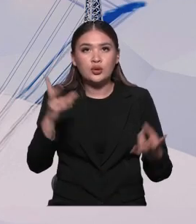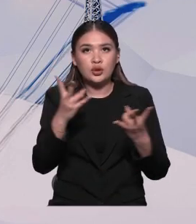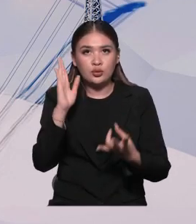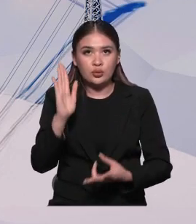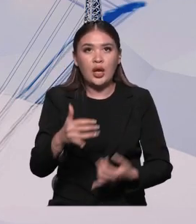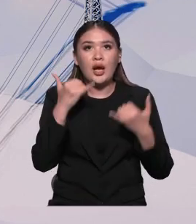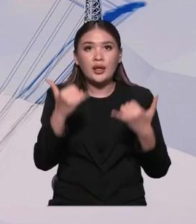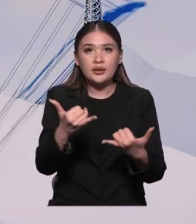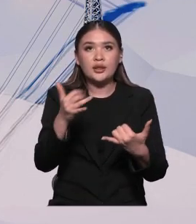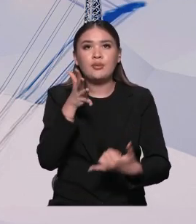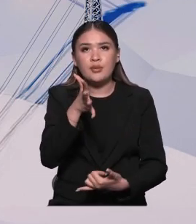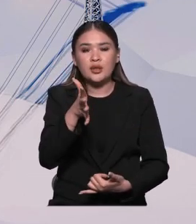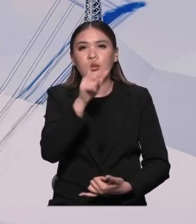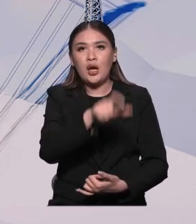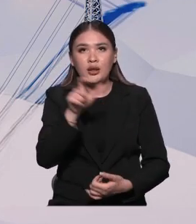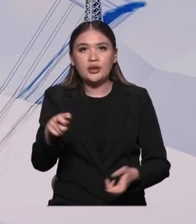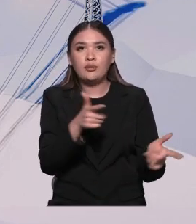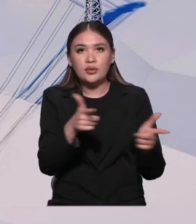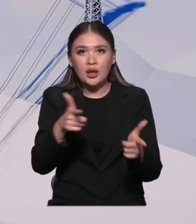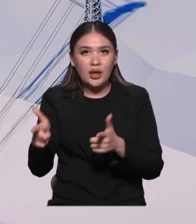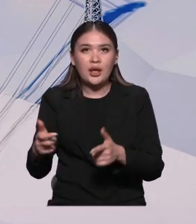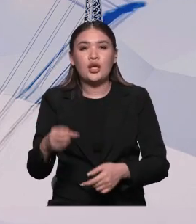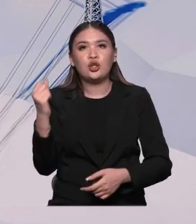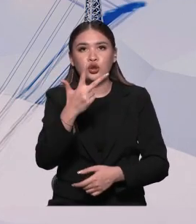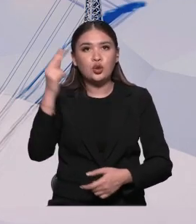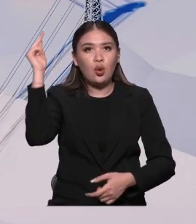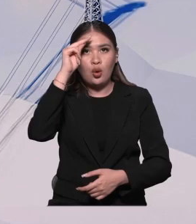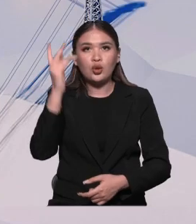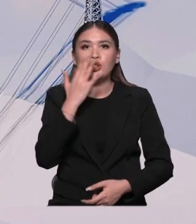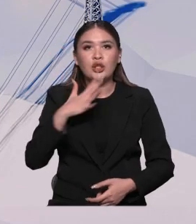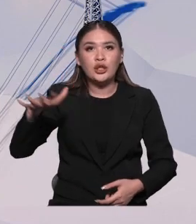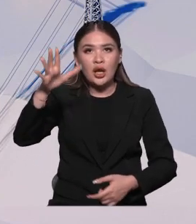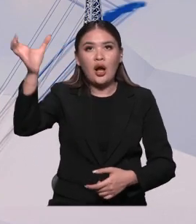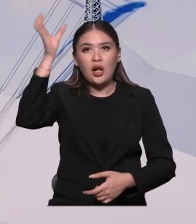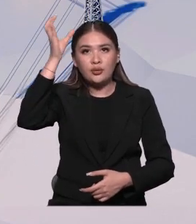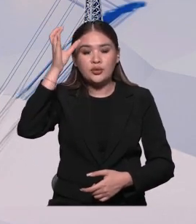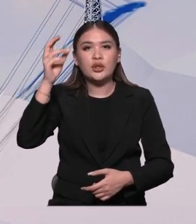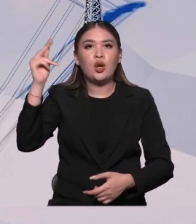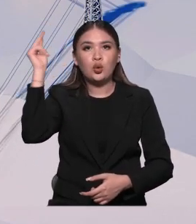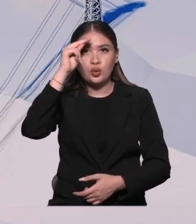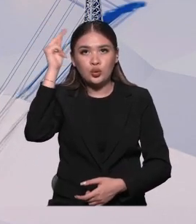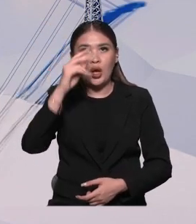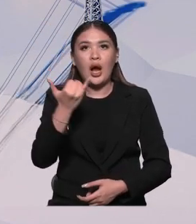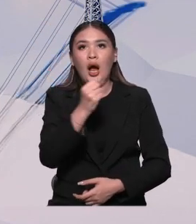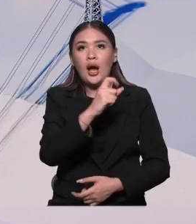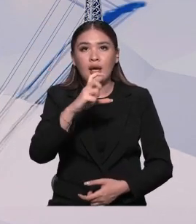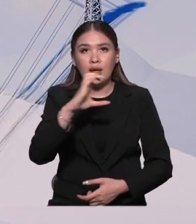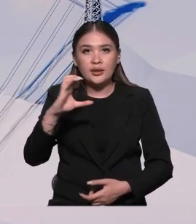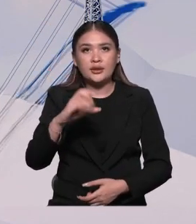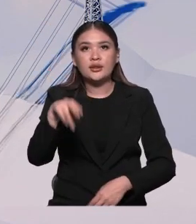салада 5000 маман даярланған. Олар елдегі 3 оқу орталығында шетелдік ғалымдардан білім алып жатыр. Айта кетсек,